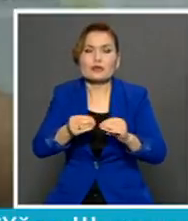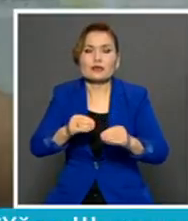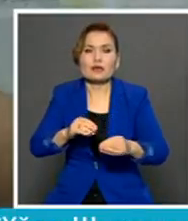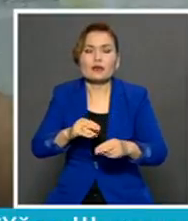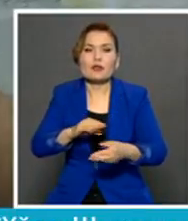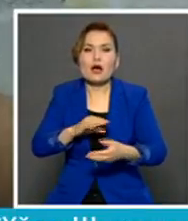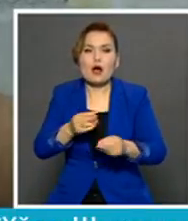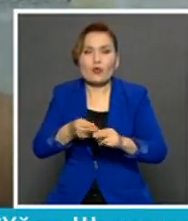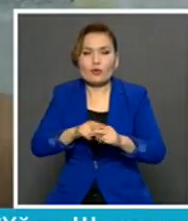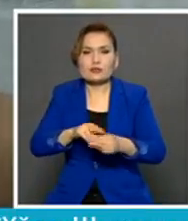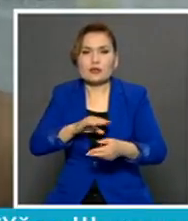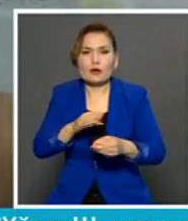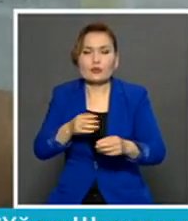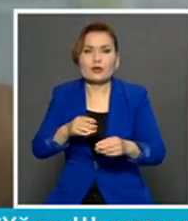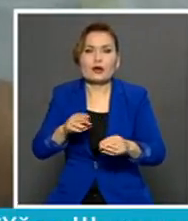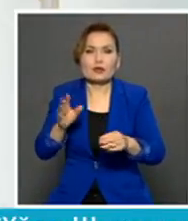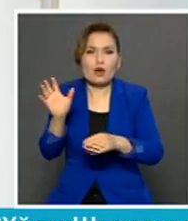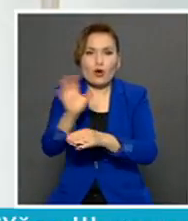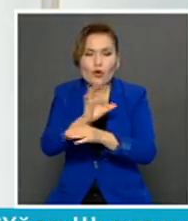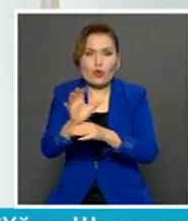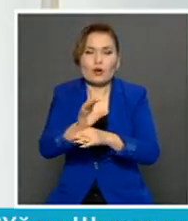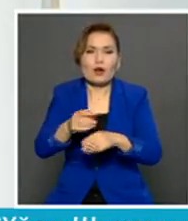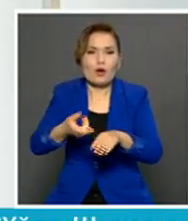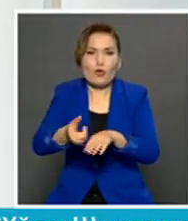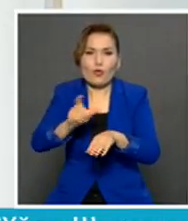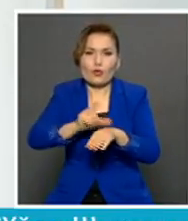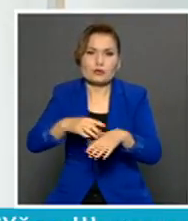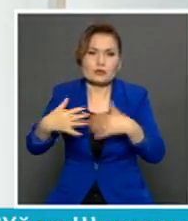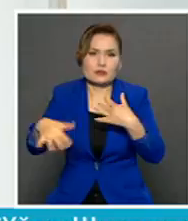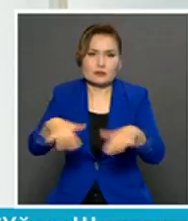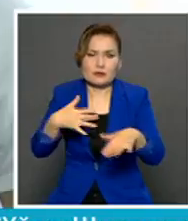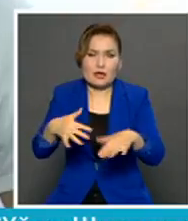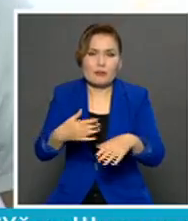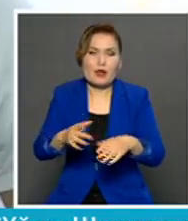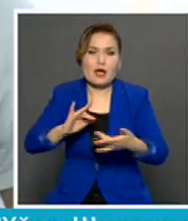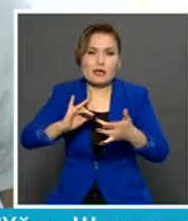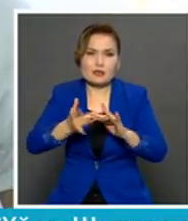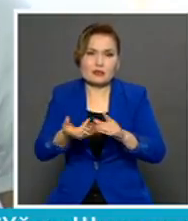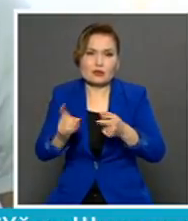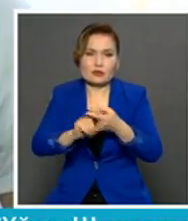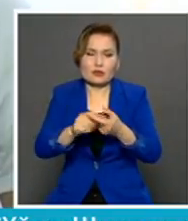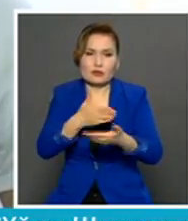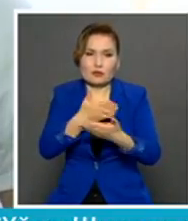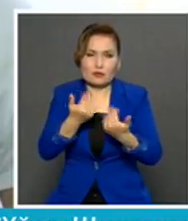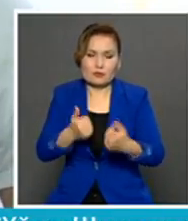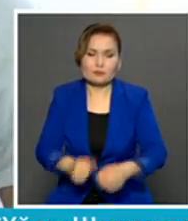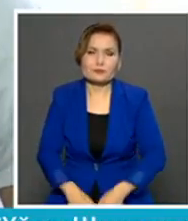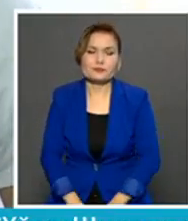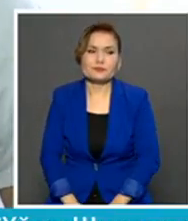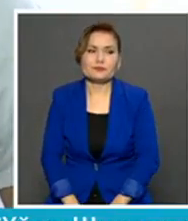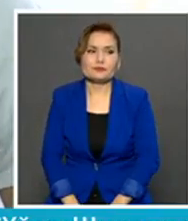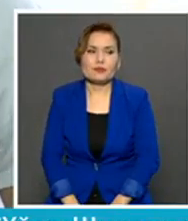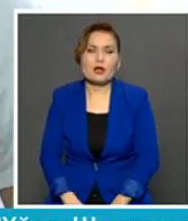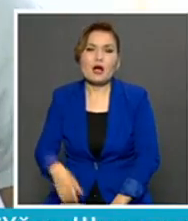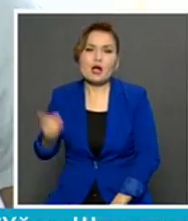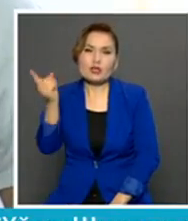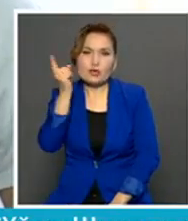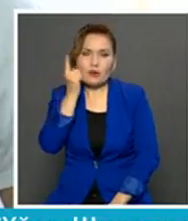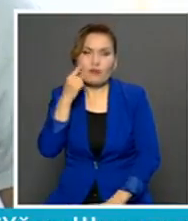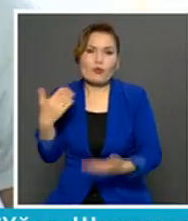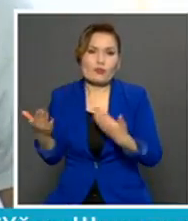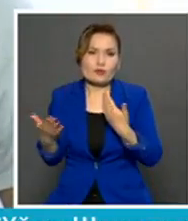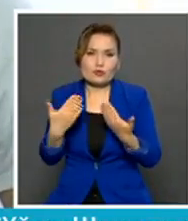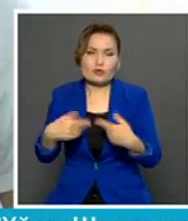Алайда жарнамасы жер жаратын құрылғы да мәселені шеше қояр емес. Сөйлесу мүмкіндігі бар.